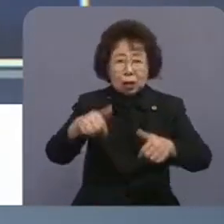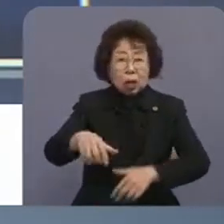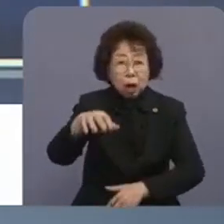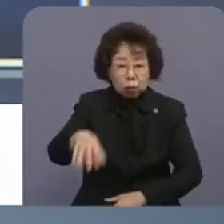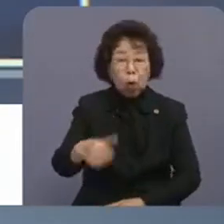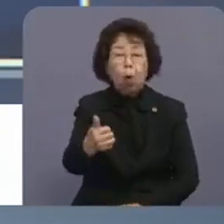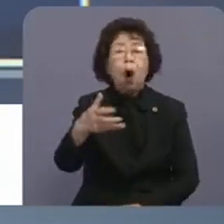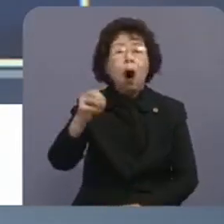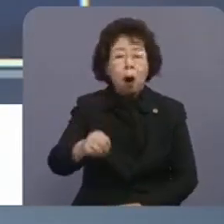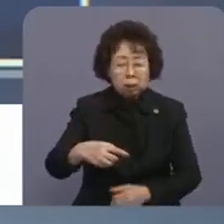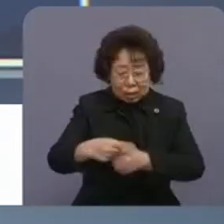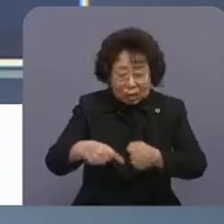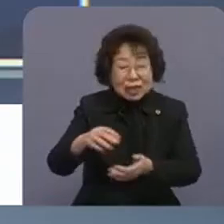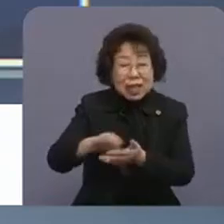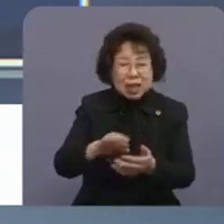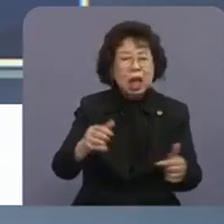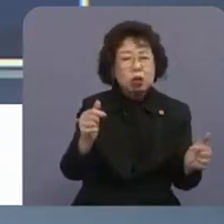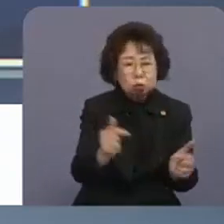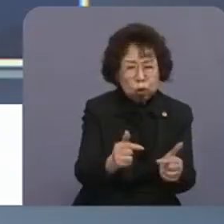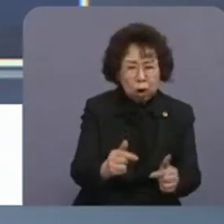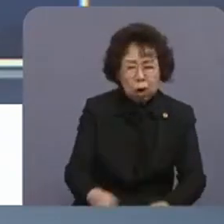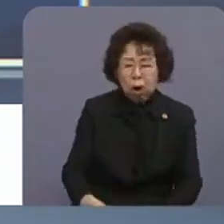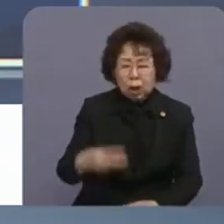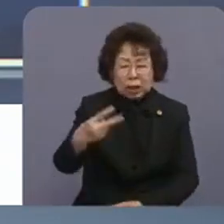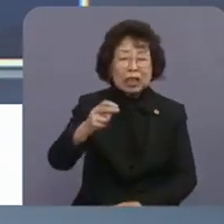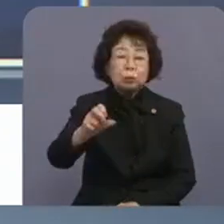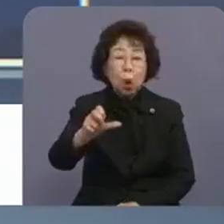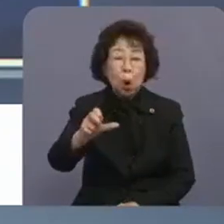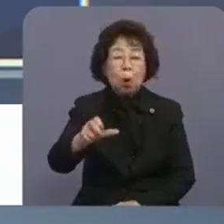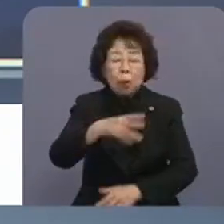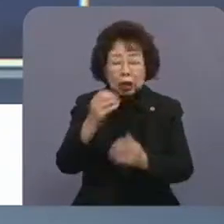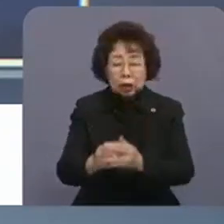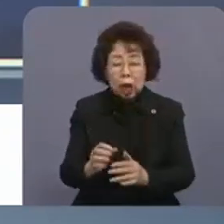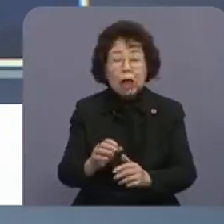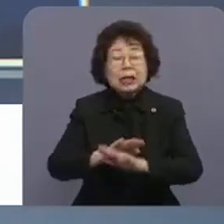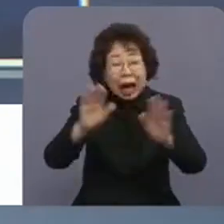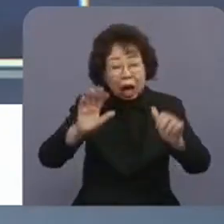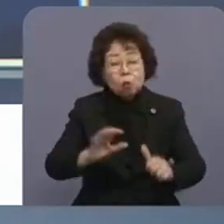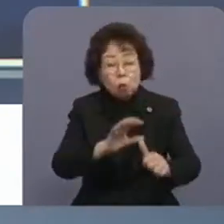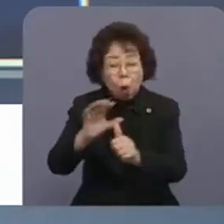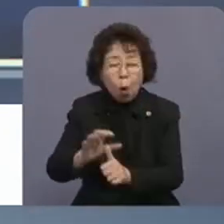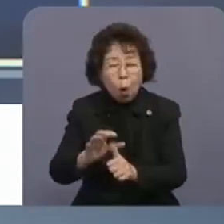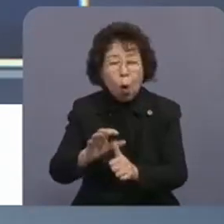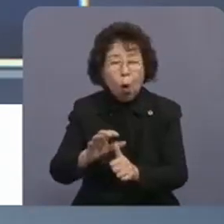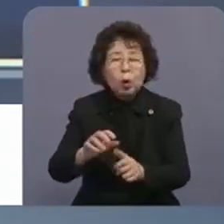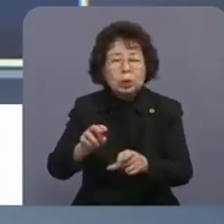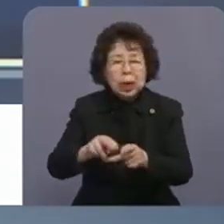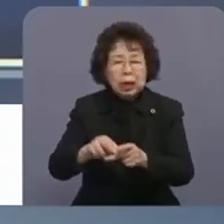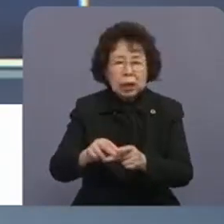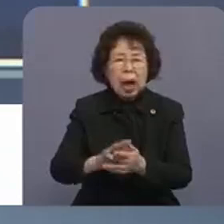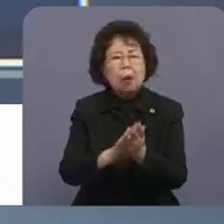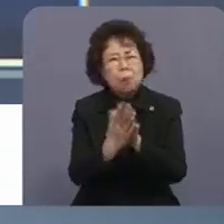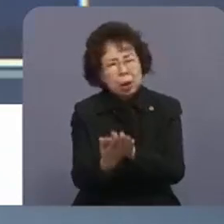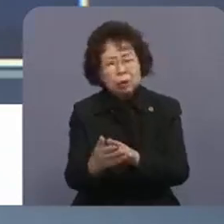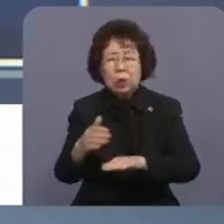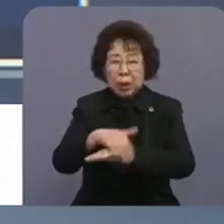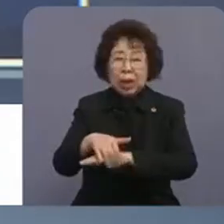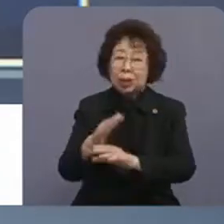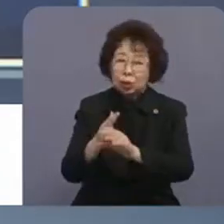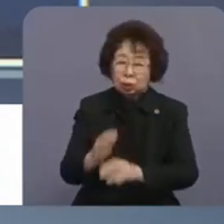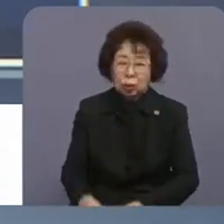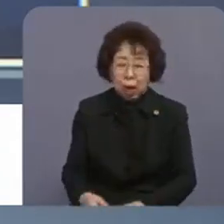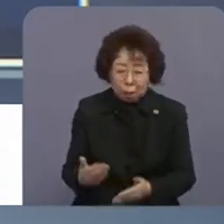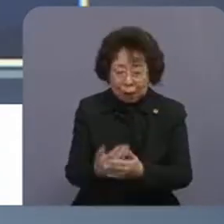5억 건인 1년 예산을 줄이고 또 2025년에는 주간 보호 시설로 운영 형태도 바꾸려고 하는데요